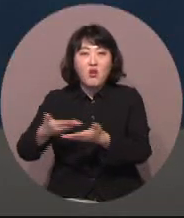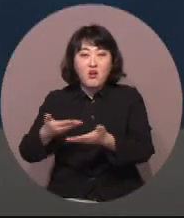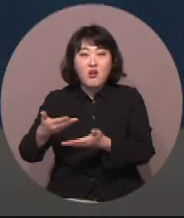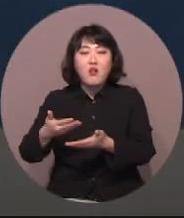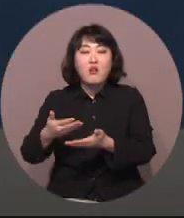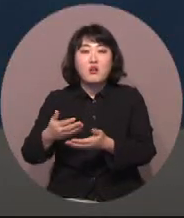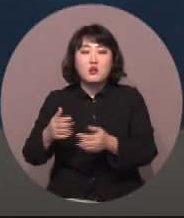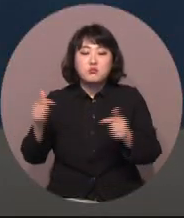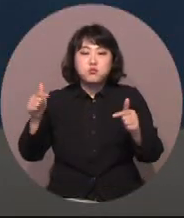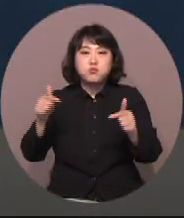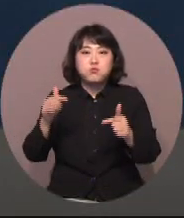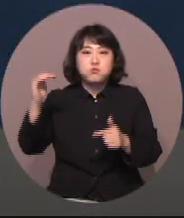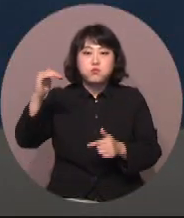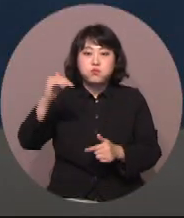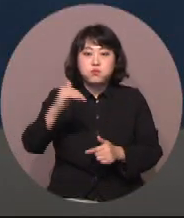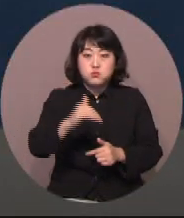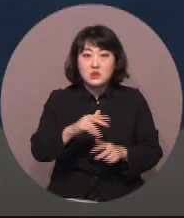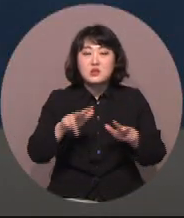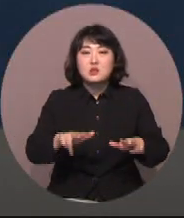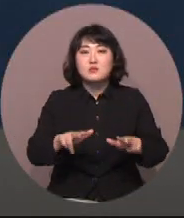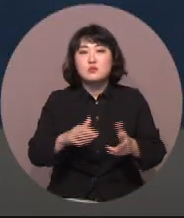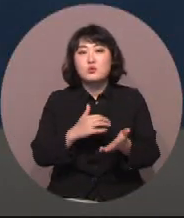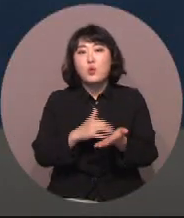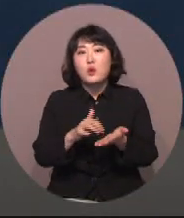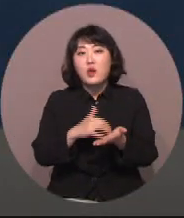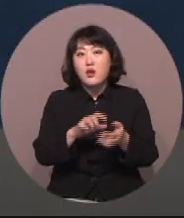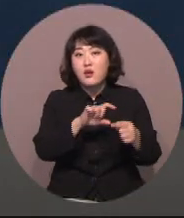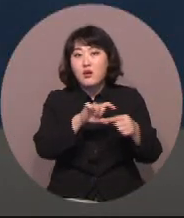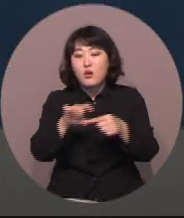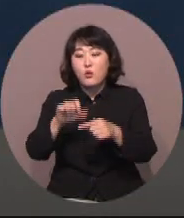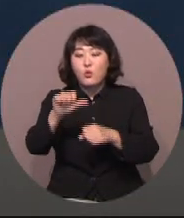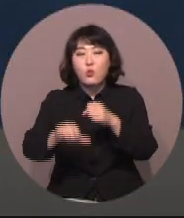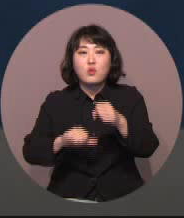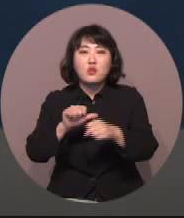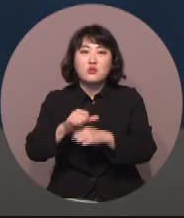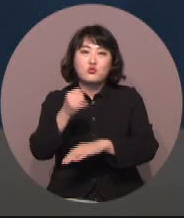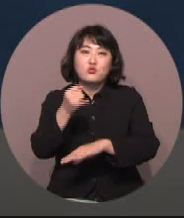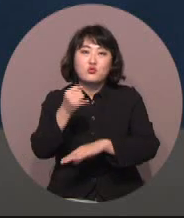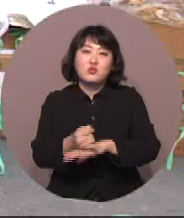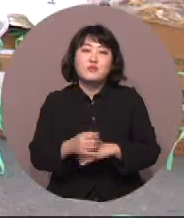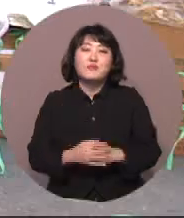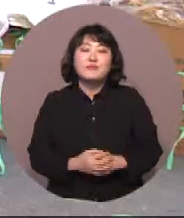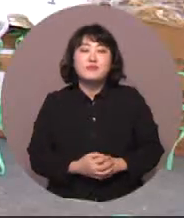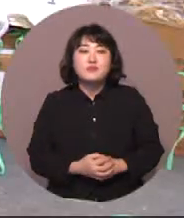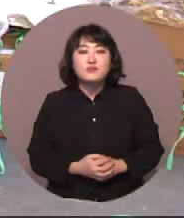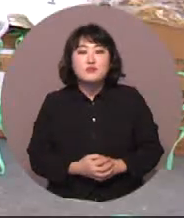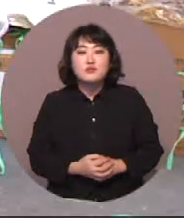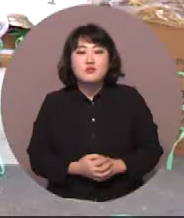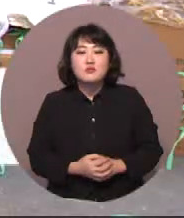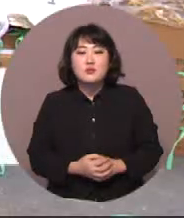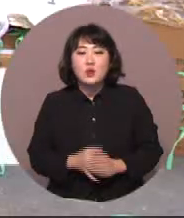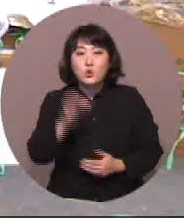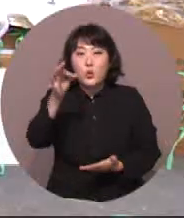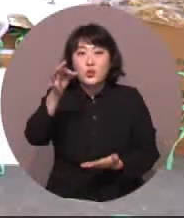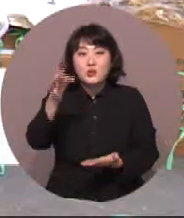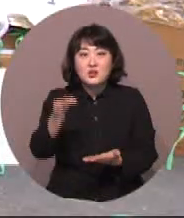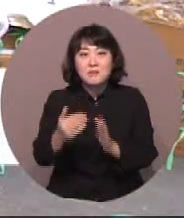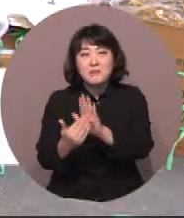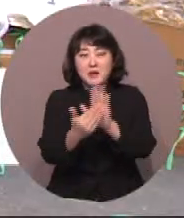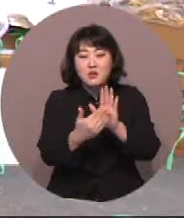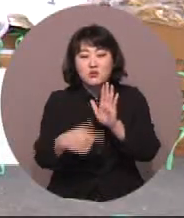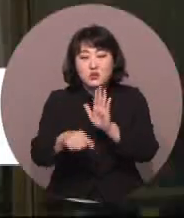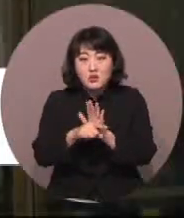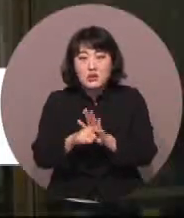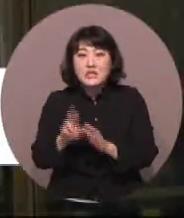해마다 눈에 띄게 줄어 최근 통 기치 역시 5년 만에 가장 낮습니다 계속되는 가격 하락을 막기 위해